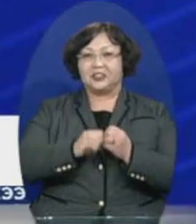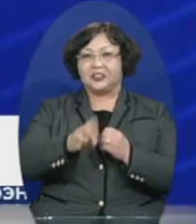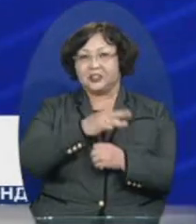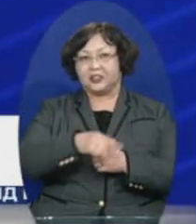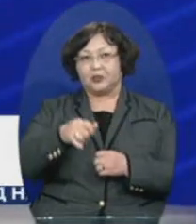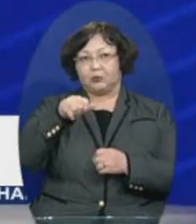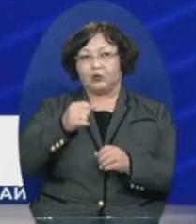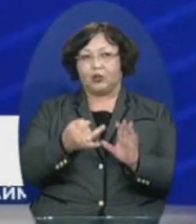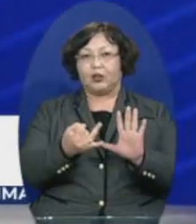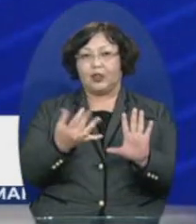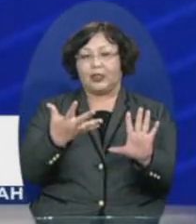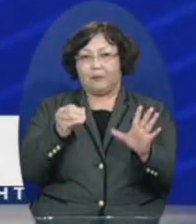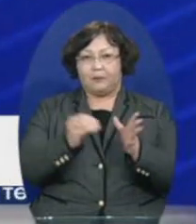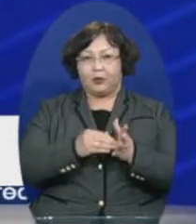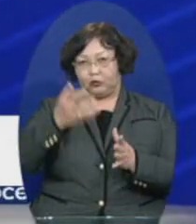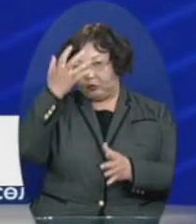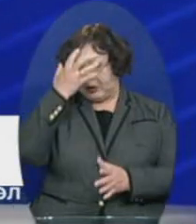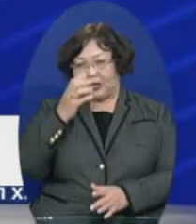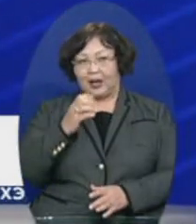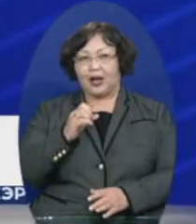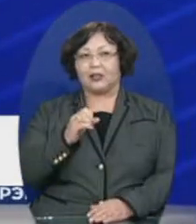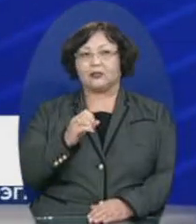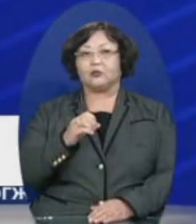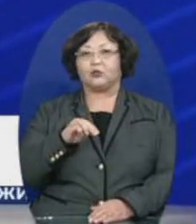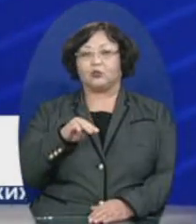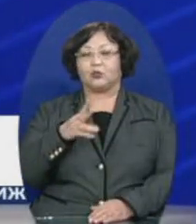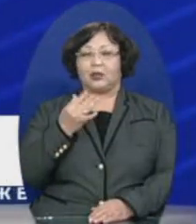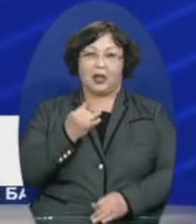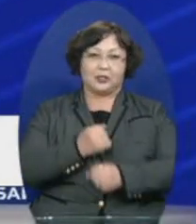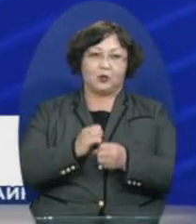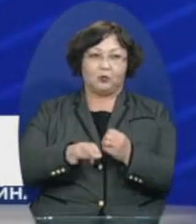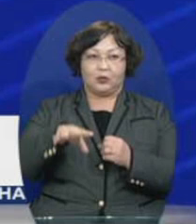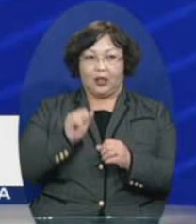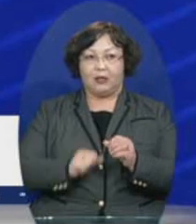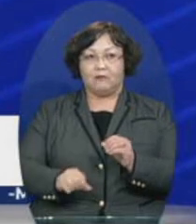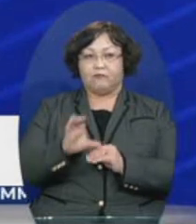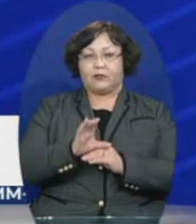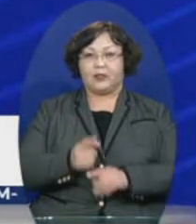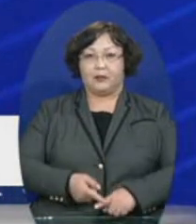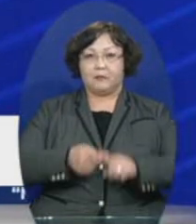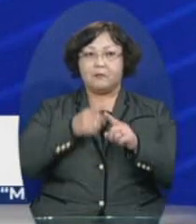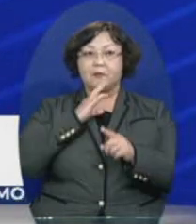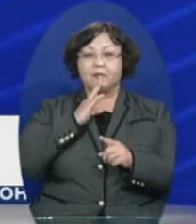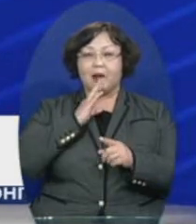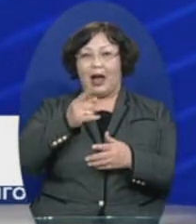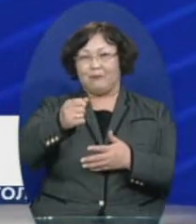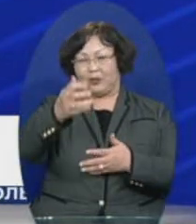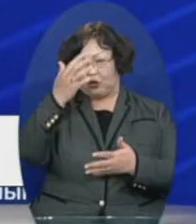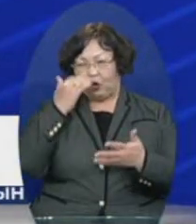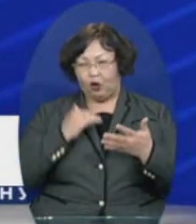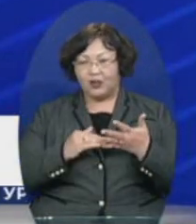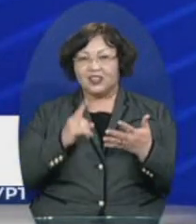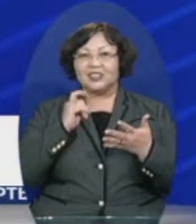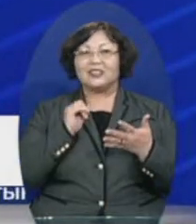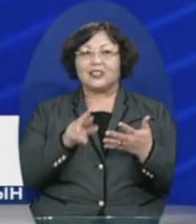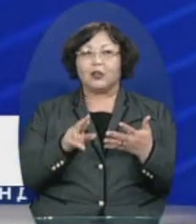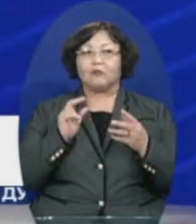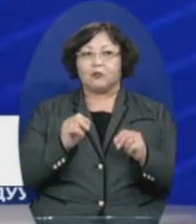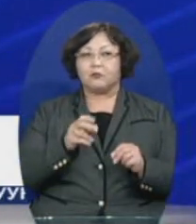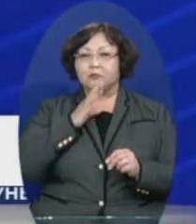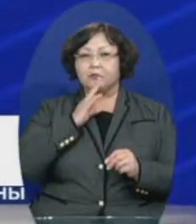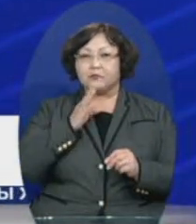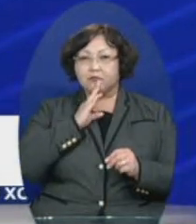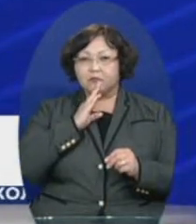төрийн тусгай албан хаагч, төрийн захиргааны албан хаагчдын цалинг бид бас нэмэгдүүлэх гэж байна. Доод хандчиг нь сая төгрөгт авчирч нэмэгдүүлээд зөвхөн дээр